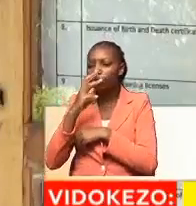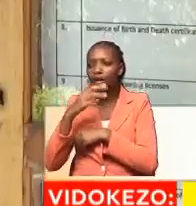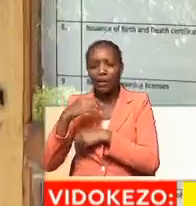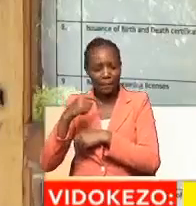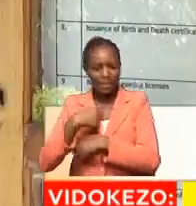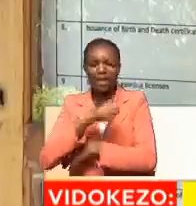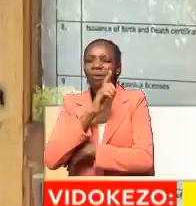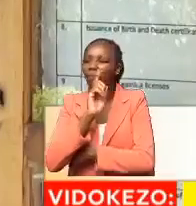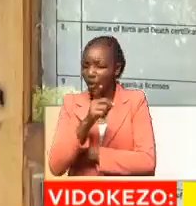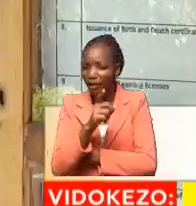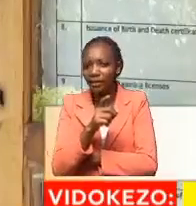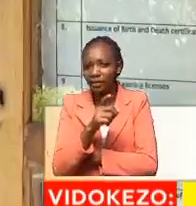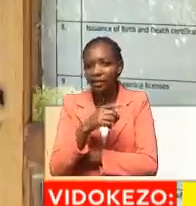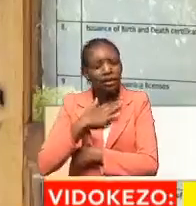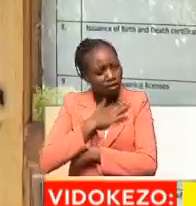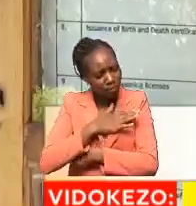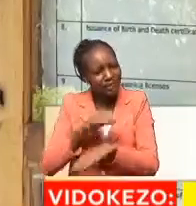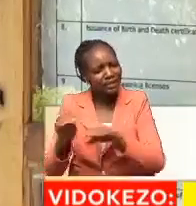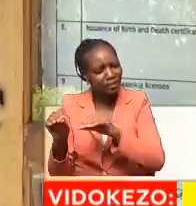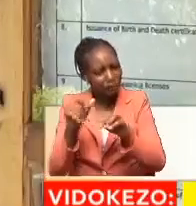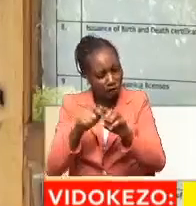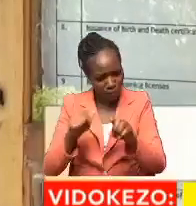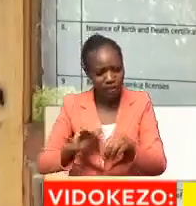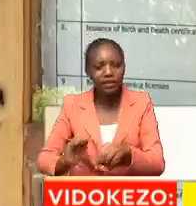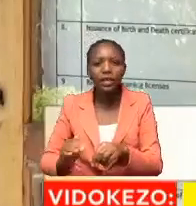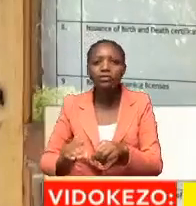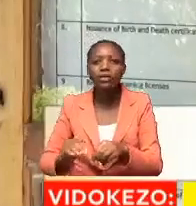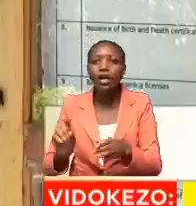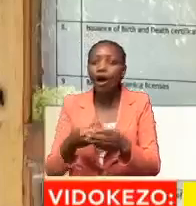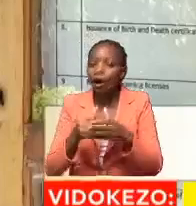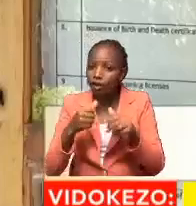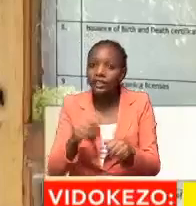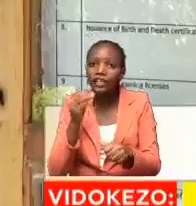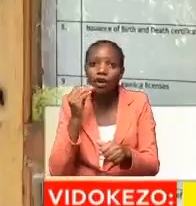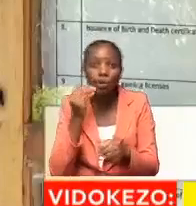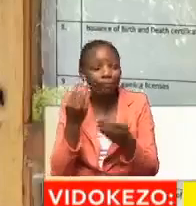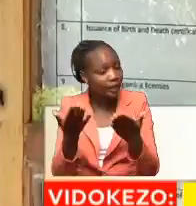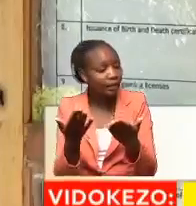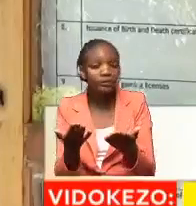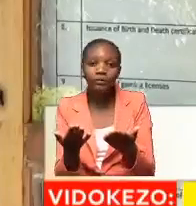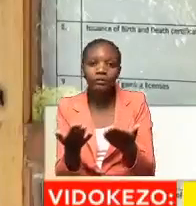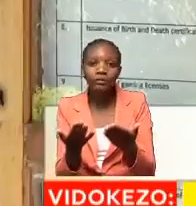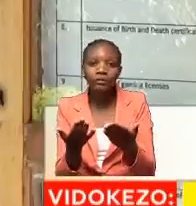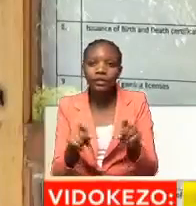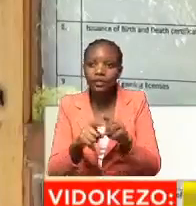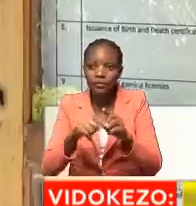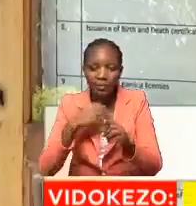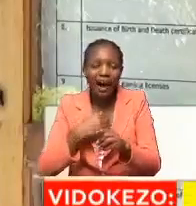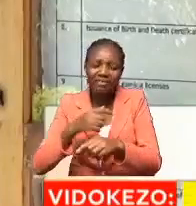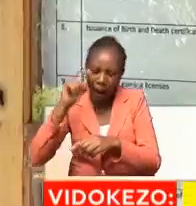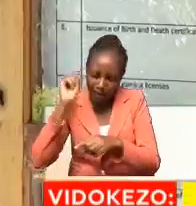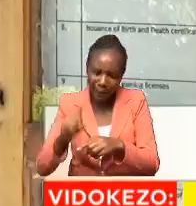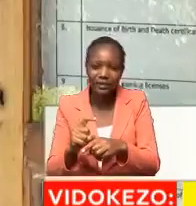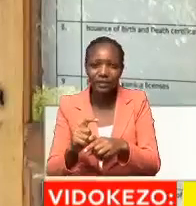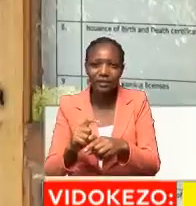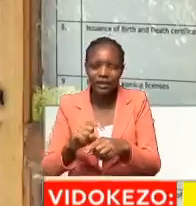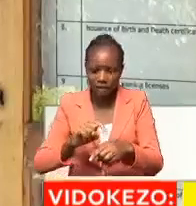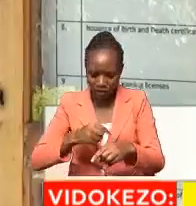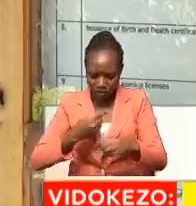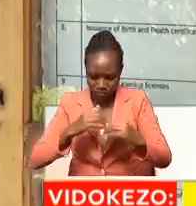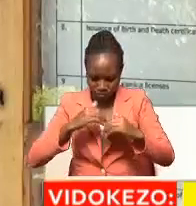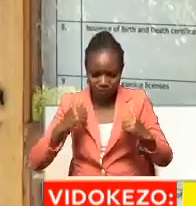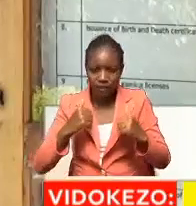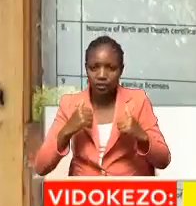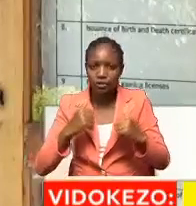onyo. Ni kama utahama hii county ama uende ukakae kwa nyumba kama tumekufungia quarantine ya lazima. Ukipata unatumia